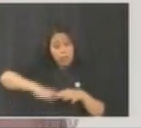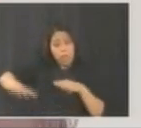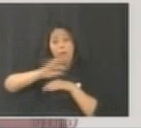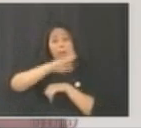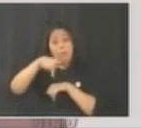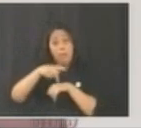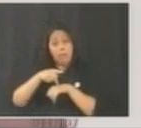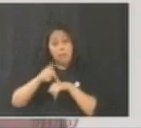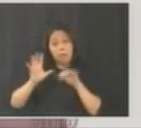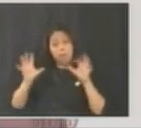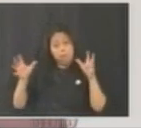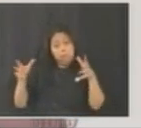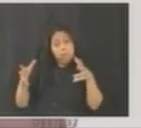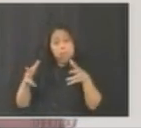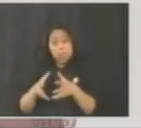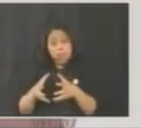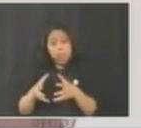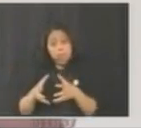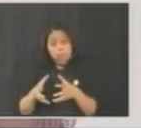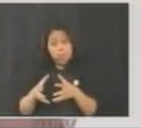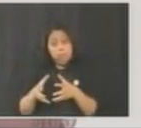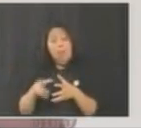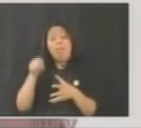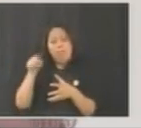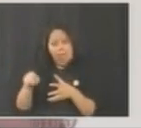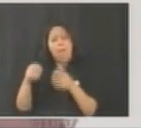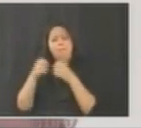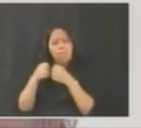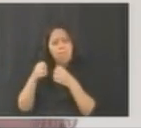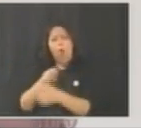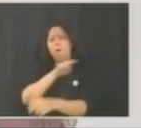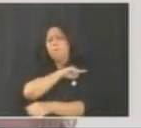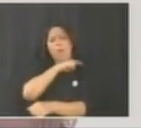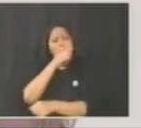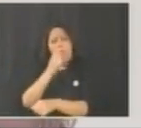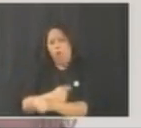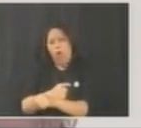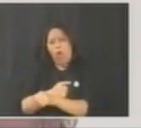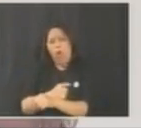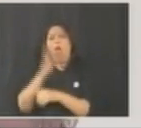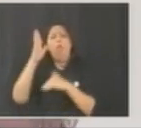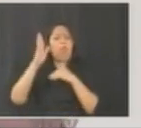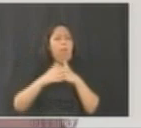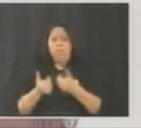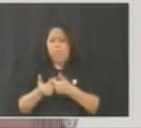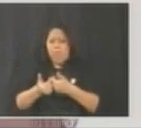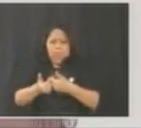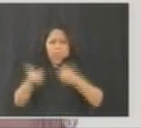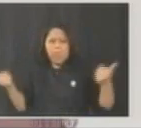nation is far more powerful than what pulls us apart."